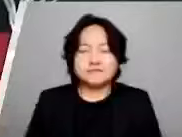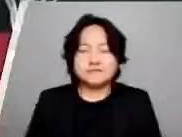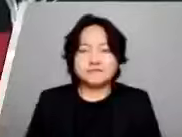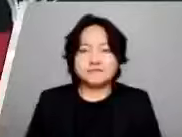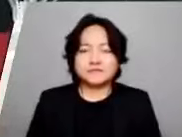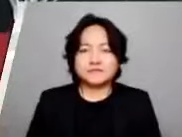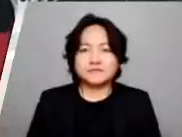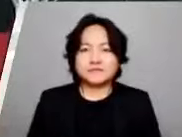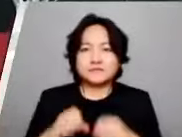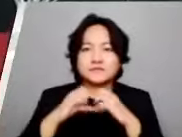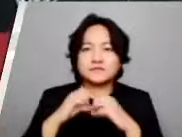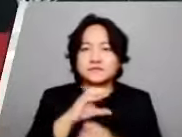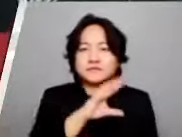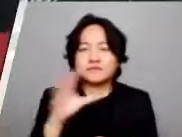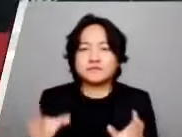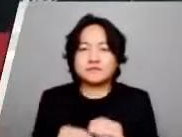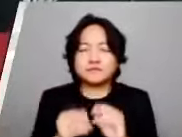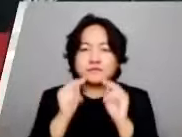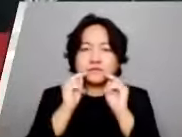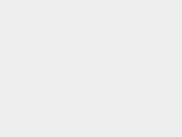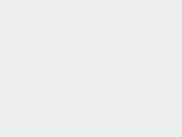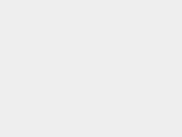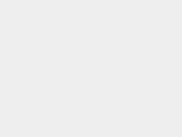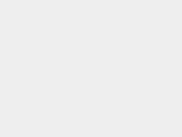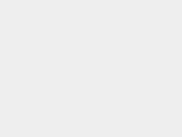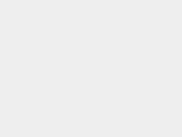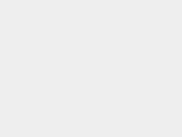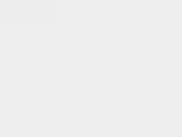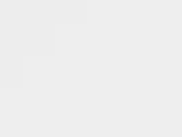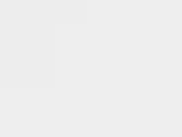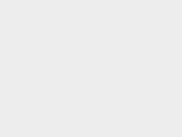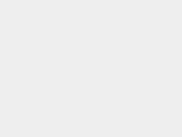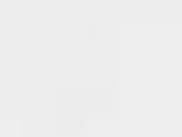nagbabalita para sa GMA Integrated News.